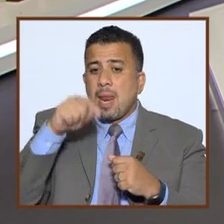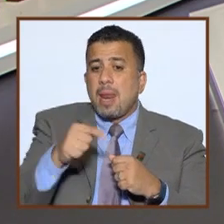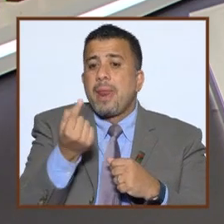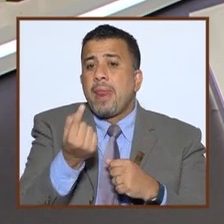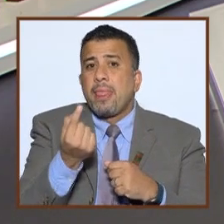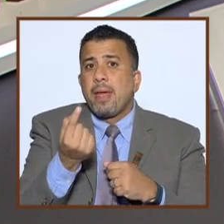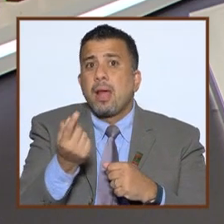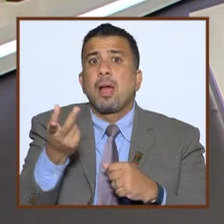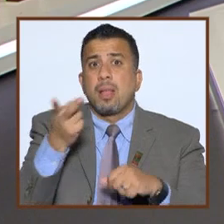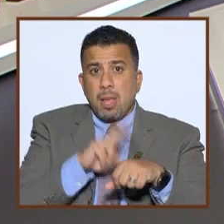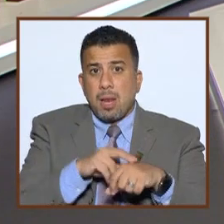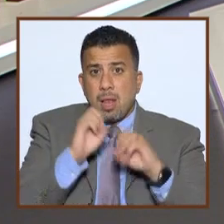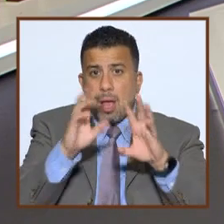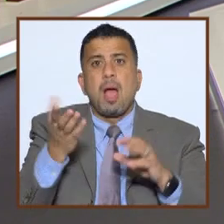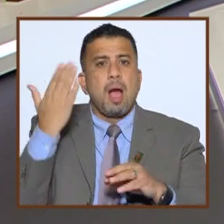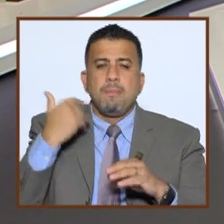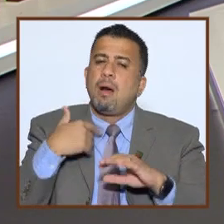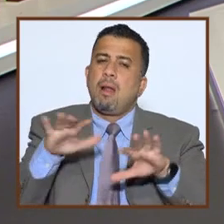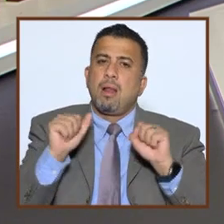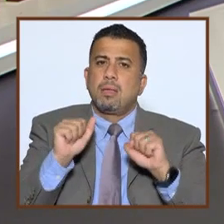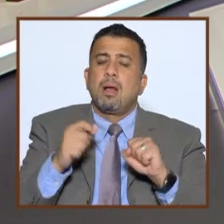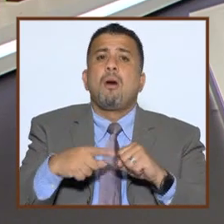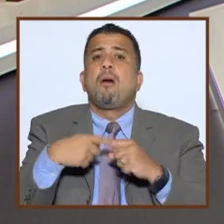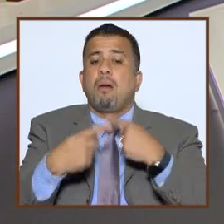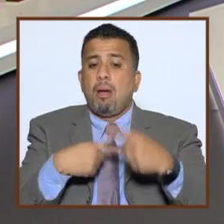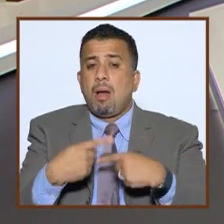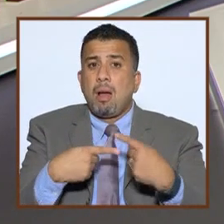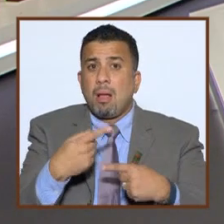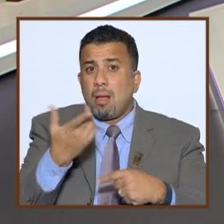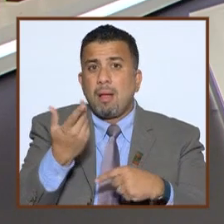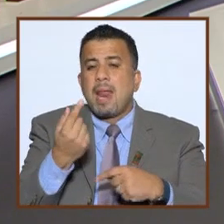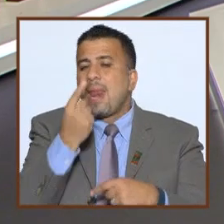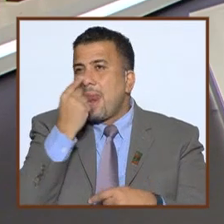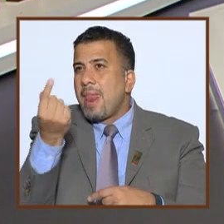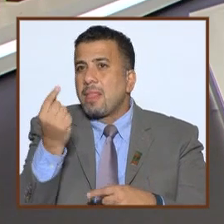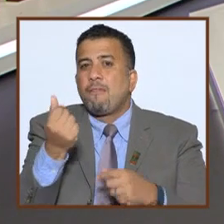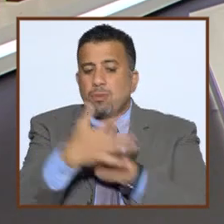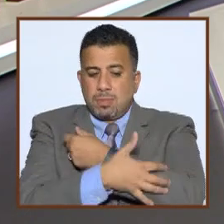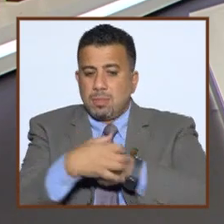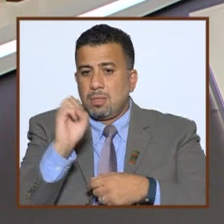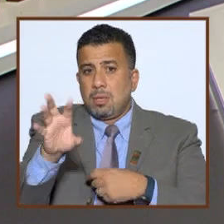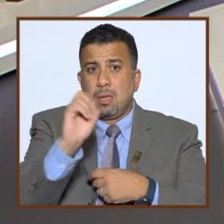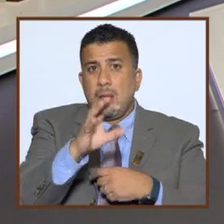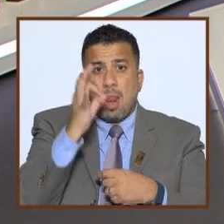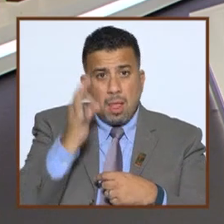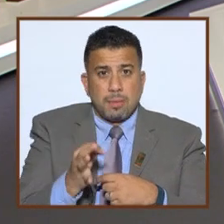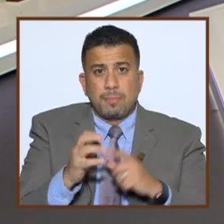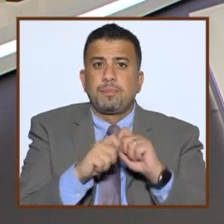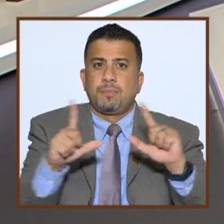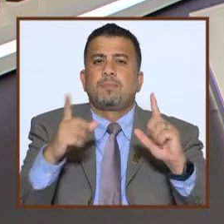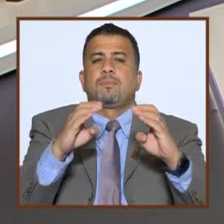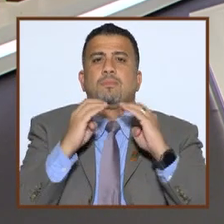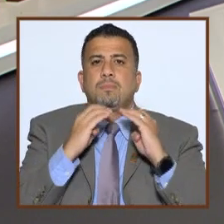اطلع النذر هذا مره ثانيه ولا انا كده طلعته السؤال الثاني يا شيخ بالنسبه للماضي العين